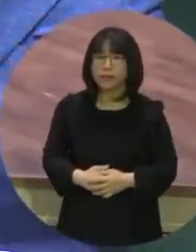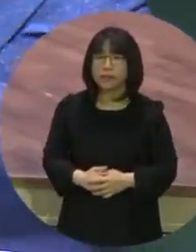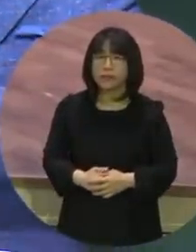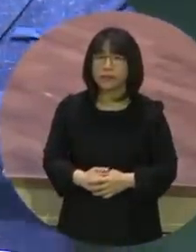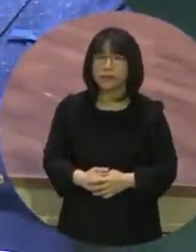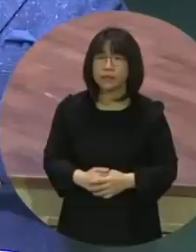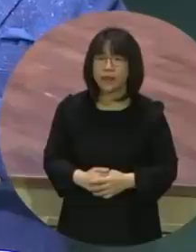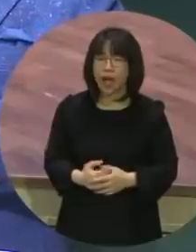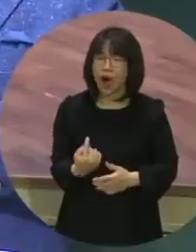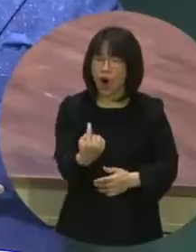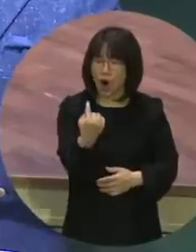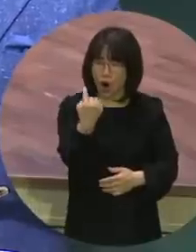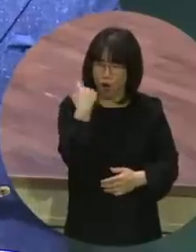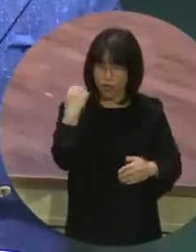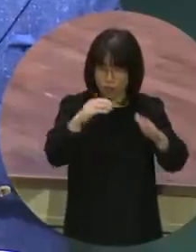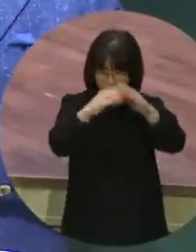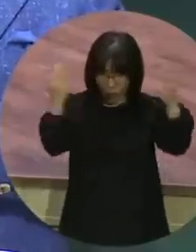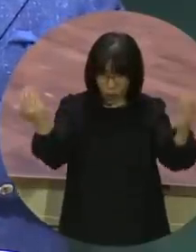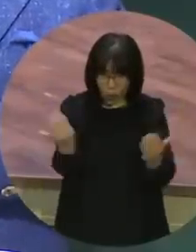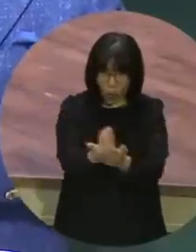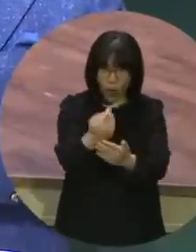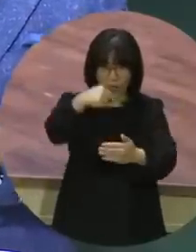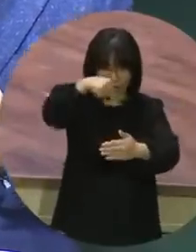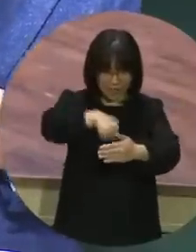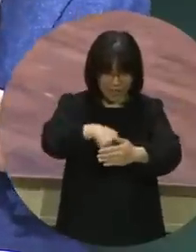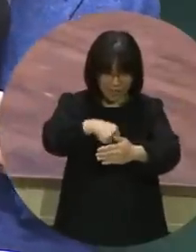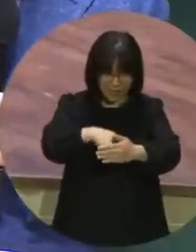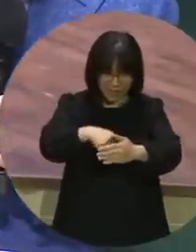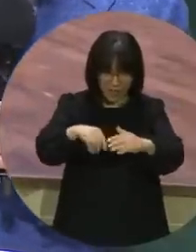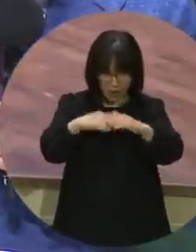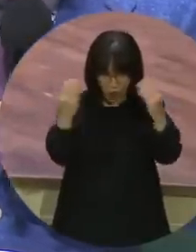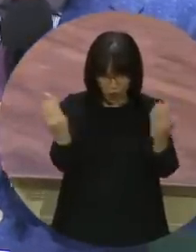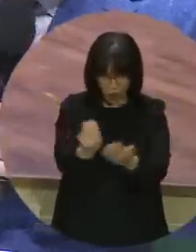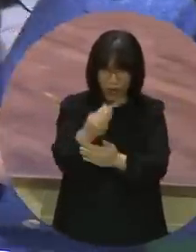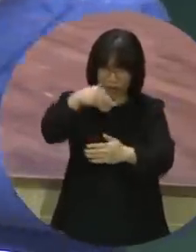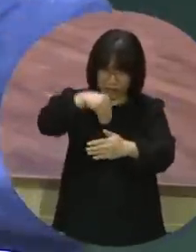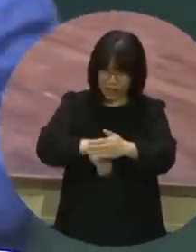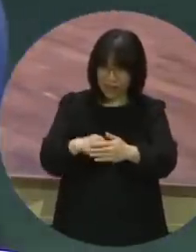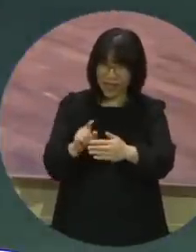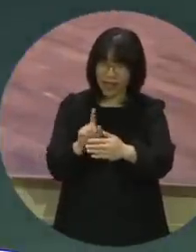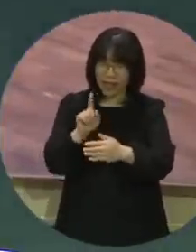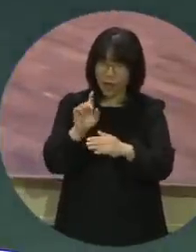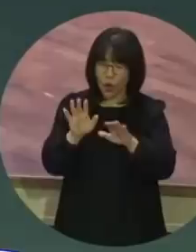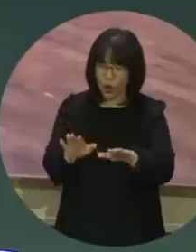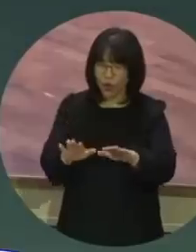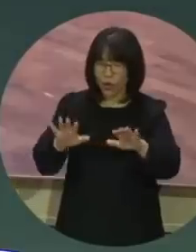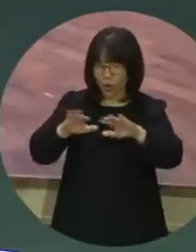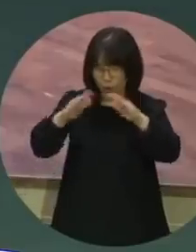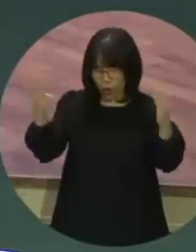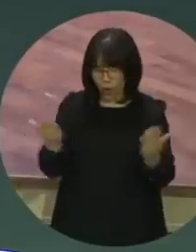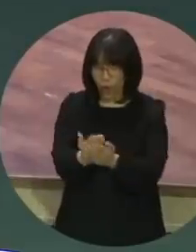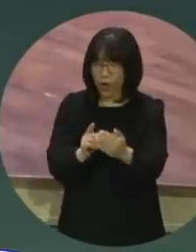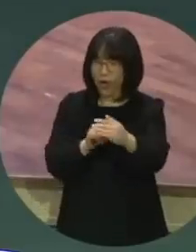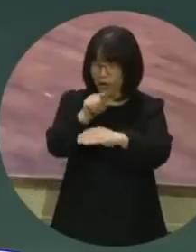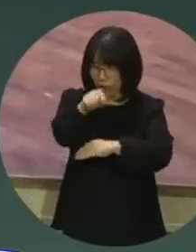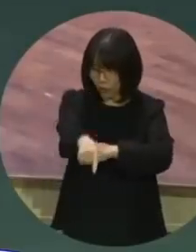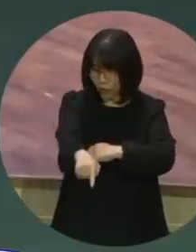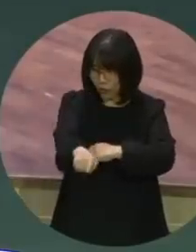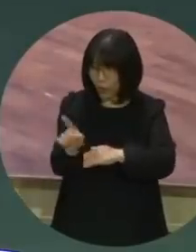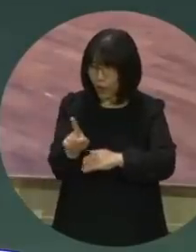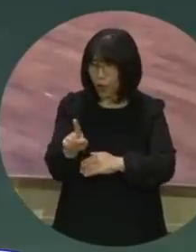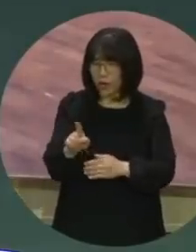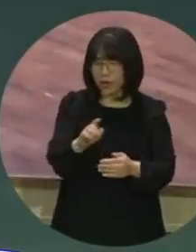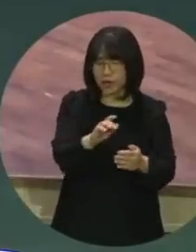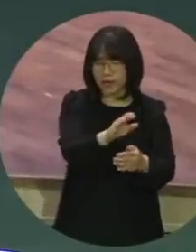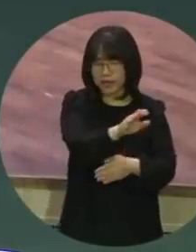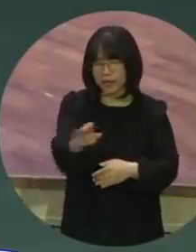어제는 올인인데 오늘은 올아웃. 자, 올아웃이다. 자, 예수 그리스도 올아웃이 뭐예요?